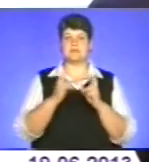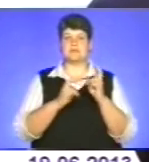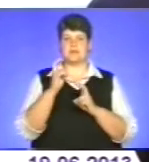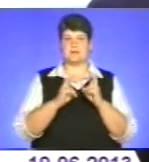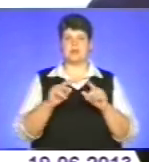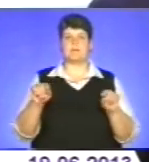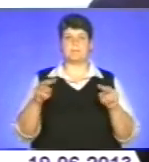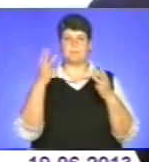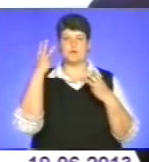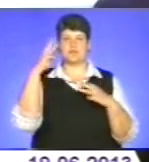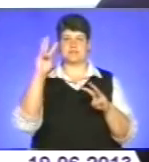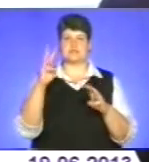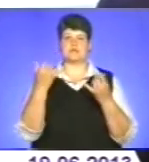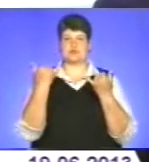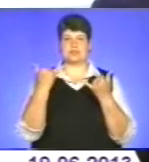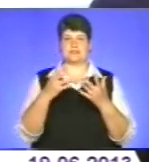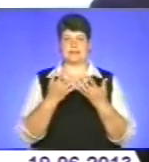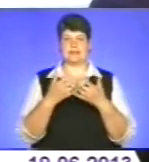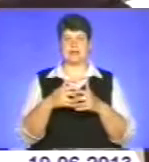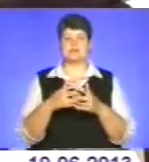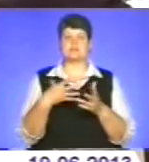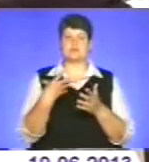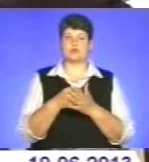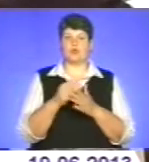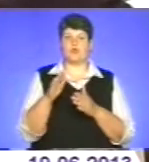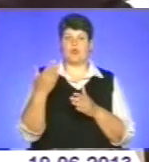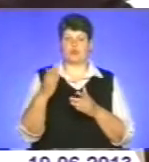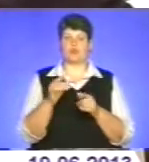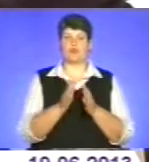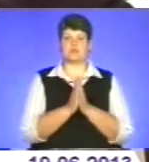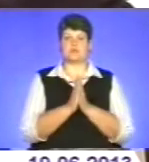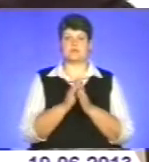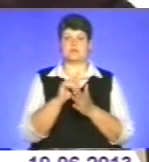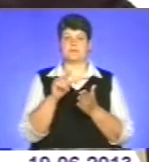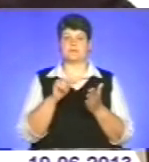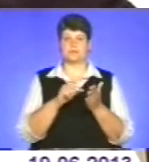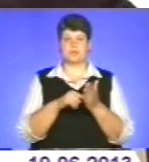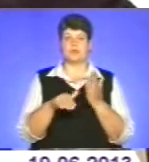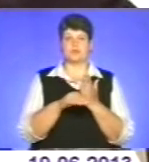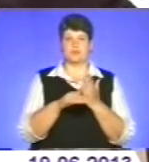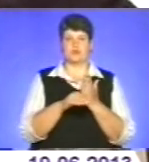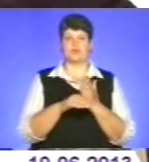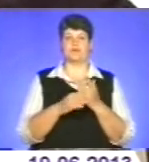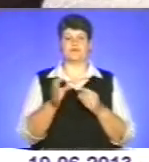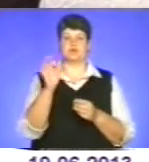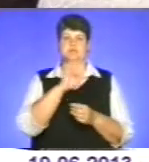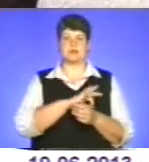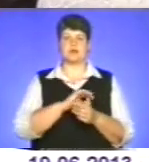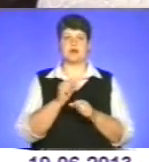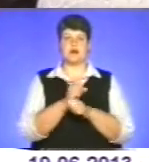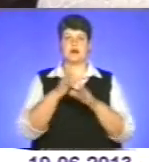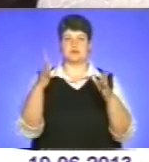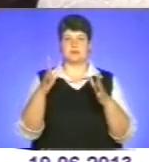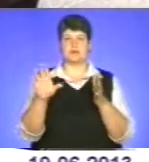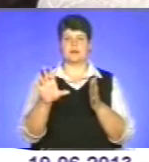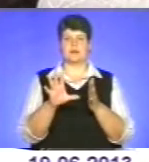основі сучасної техніки. Зі свого боку попросив допомоги у питаннях підвищення безпеки експлуатації атомних електростанцій. У вас є